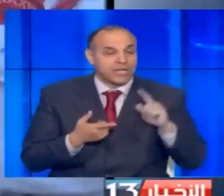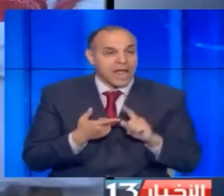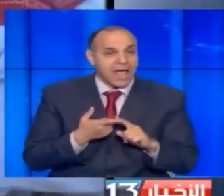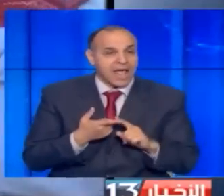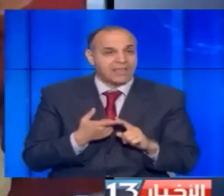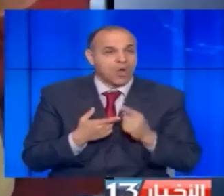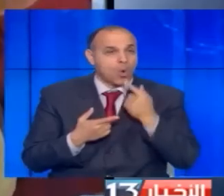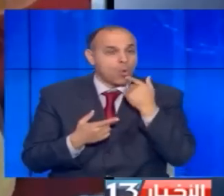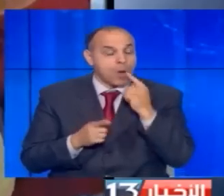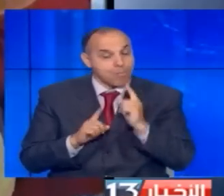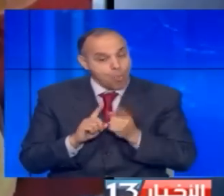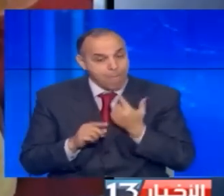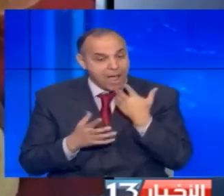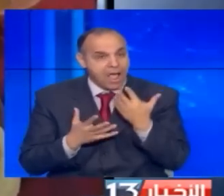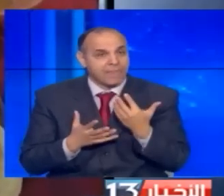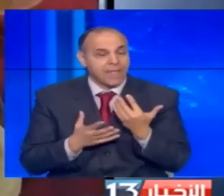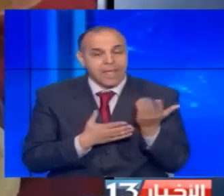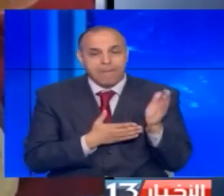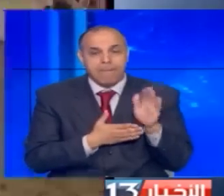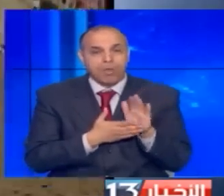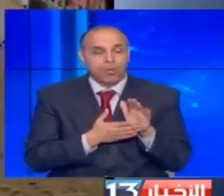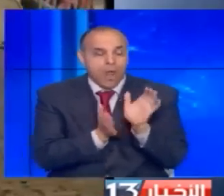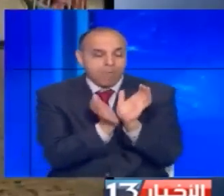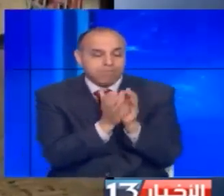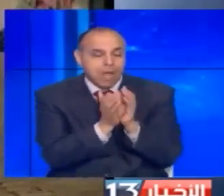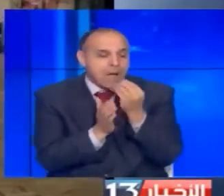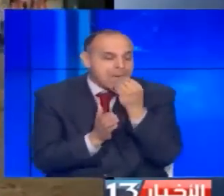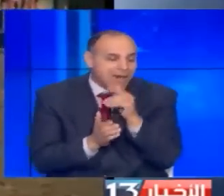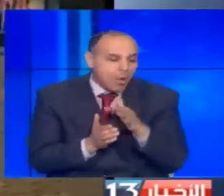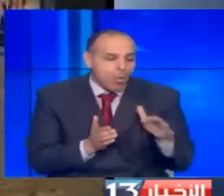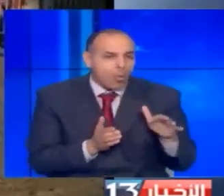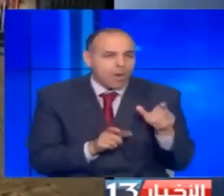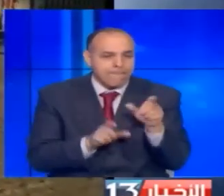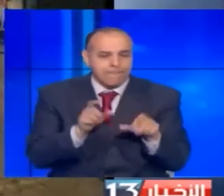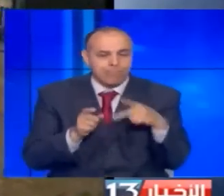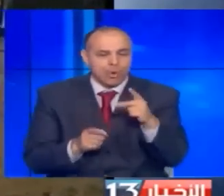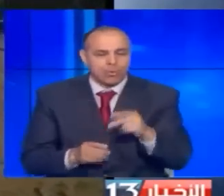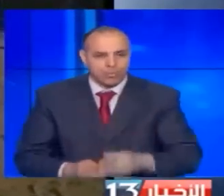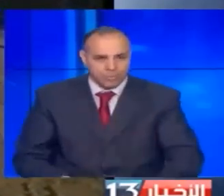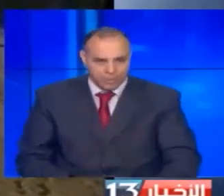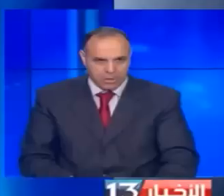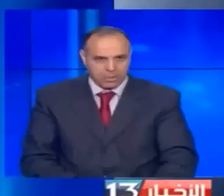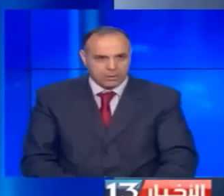يعكس الأهمية التي يمثلها المحار لسكان هذه المدينة.